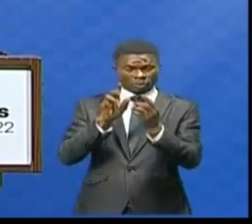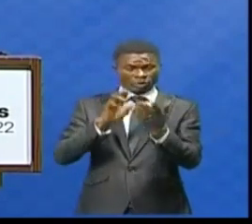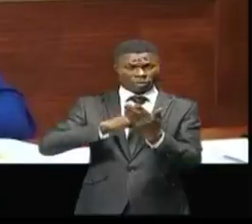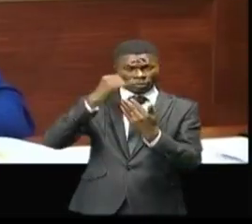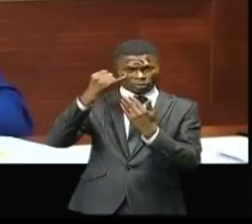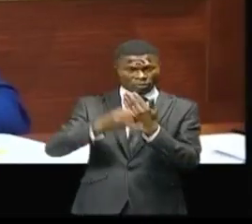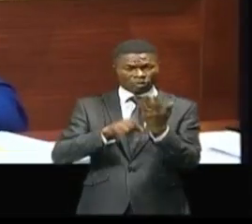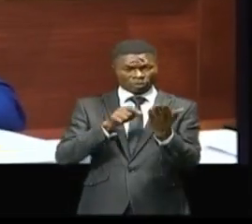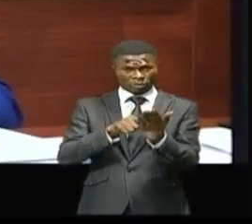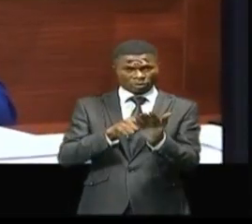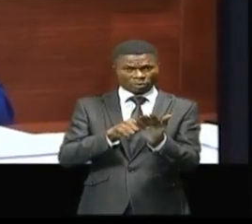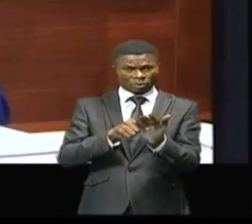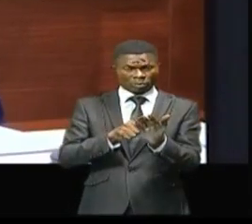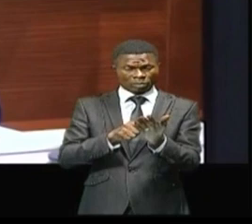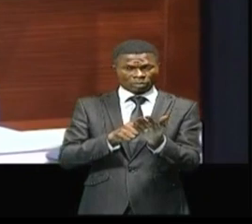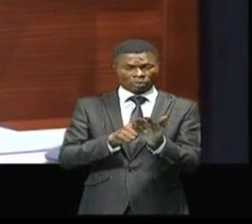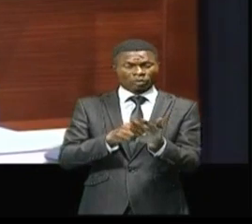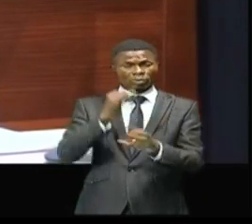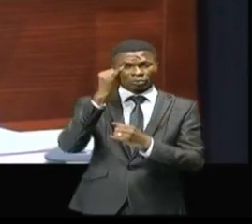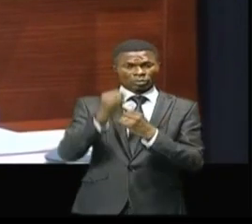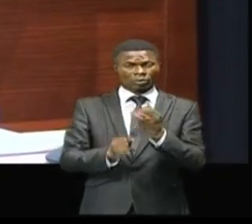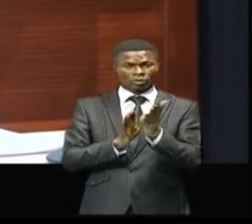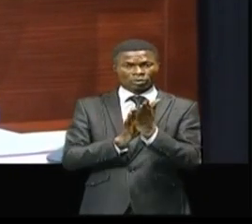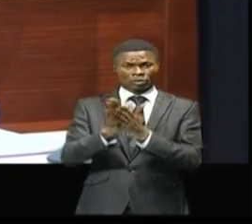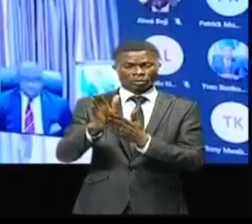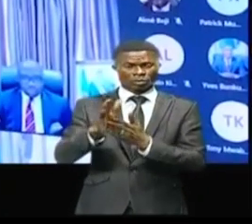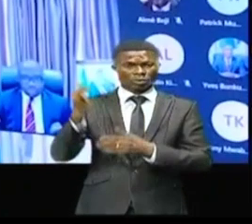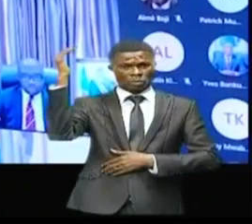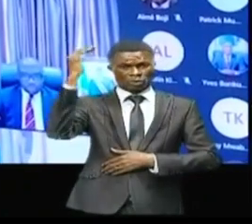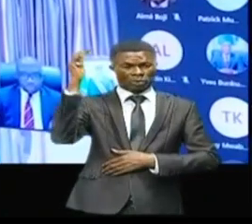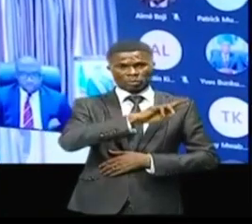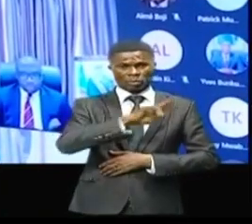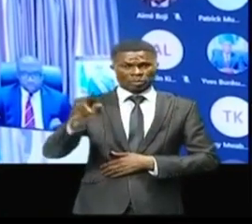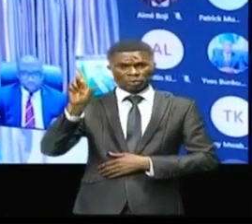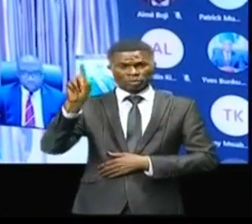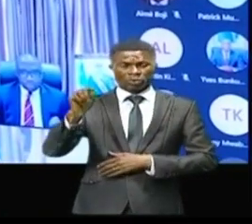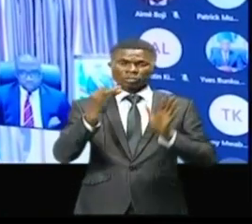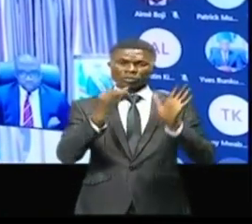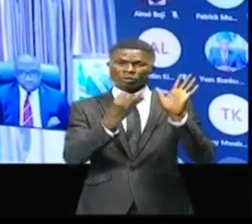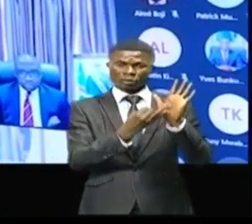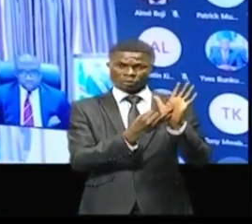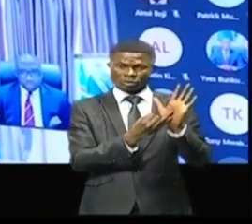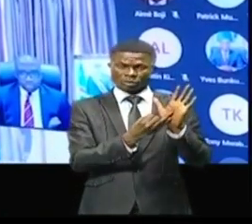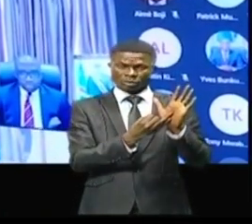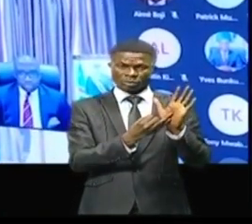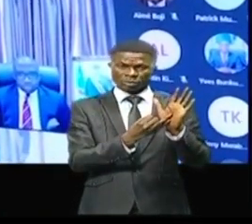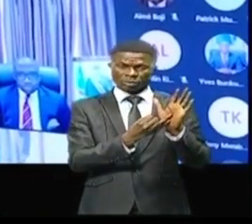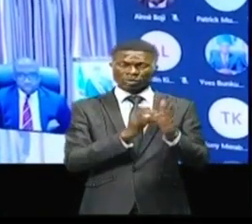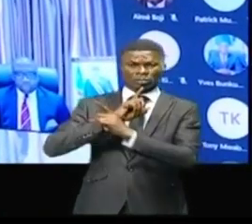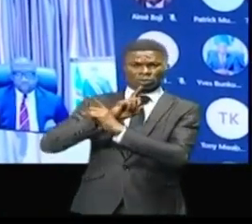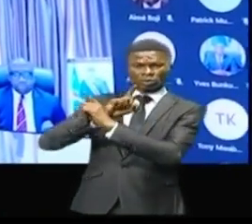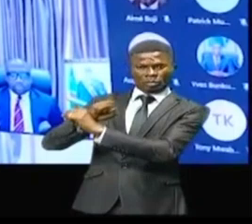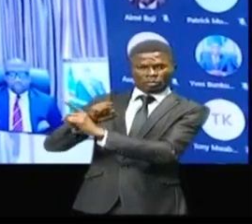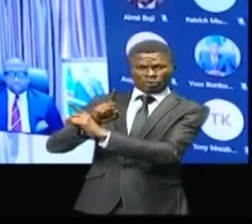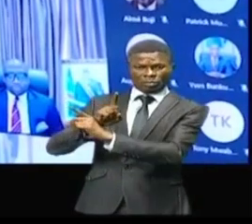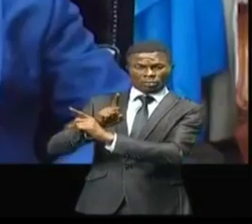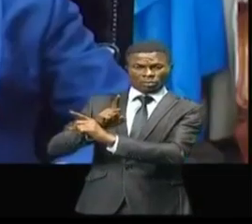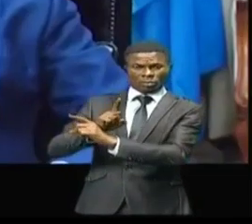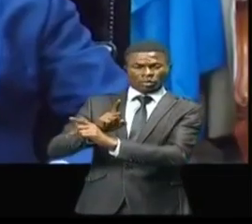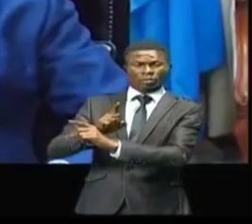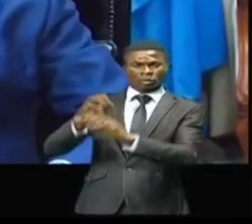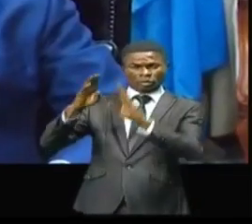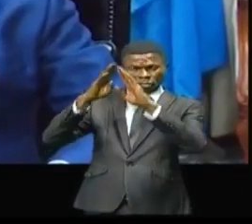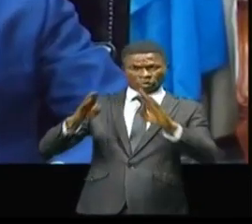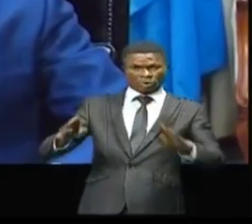ce projet censé se clôturer les 15 décembre 2027 et des protéger les habitations